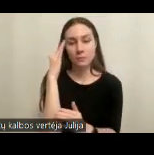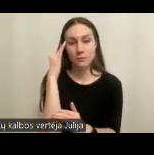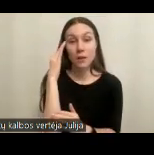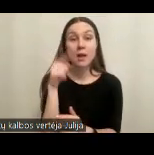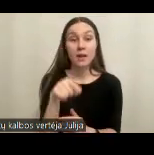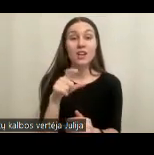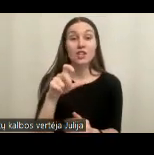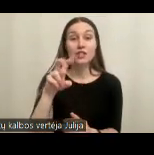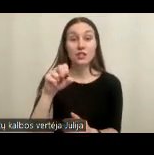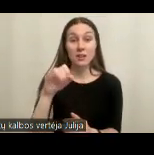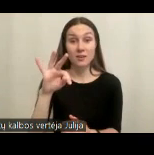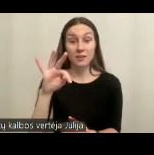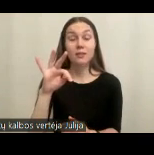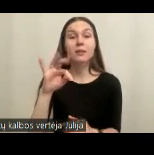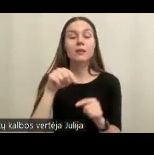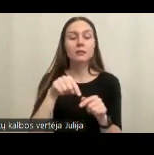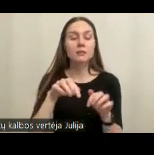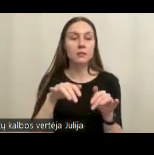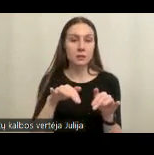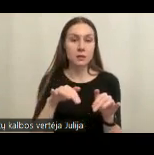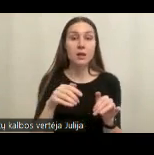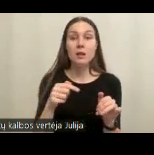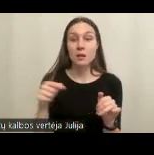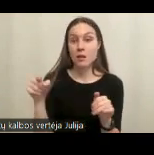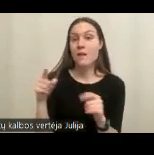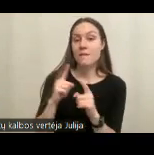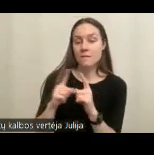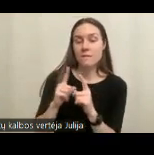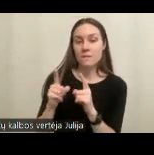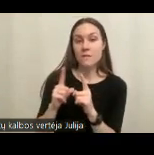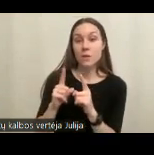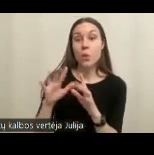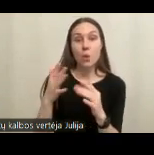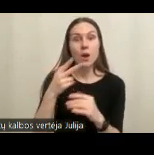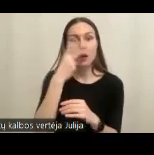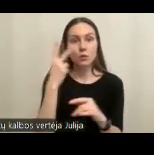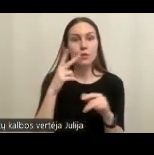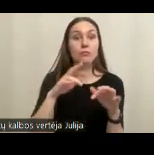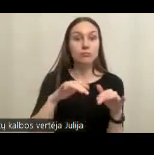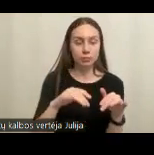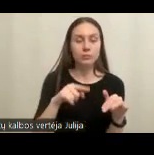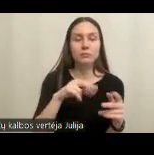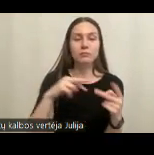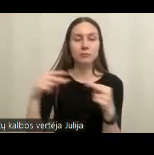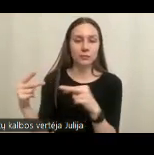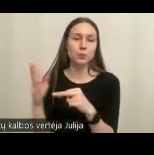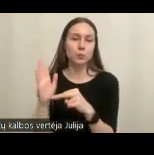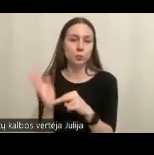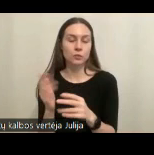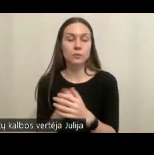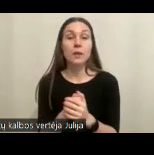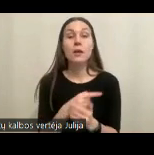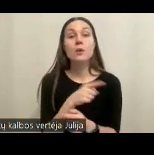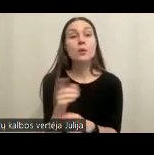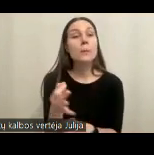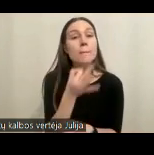lankė parašykit, o aš kaip vertėja išversiu, jeigu rašysite lietuviškai. Taigi, kas, ką jums patinka